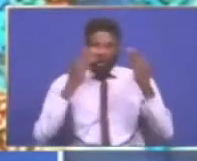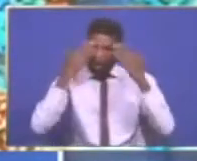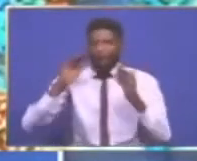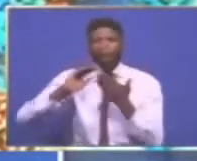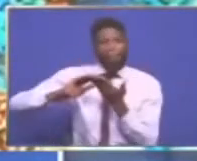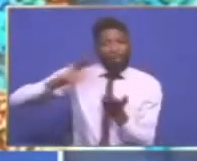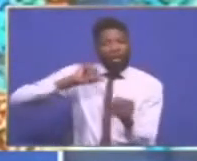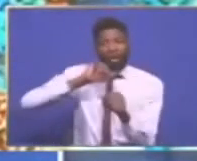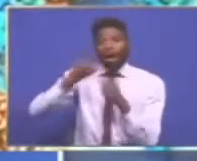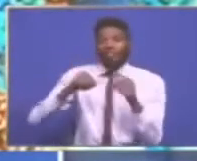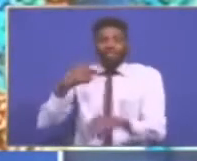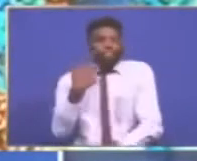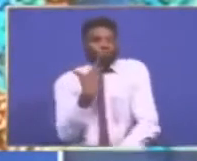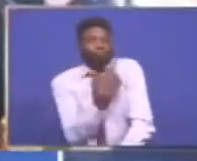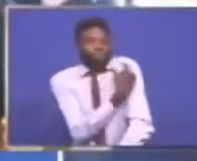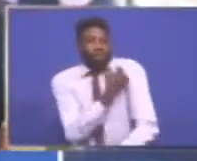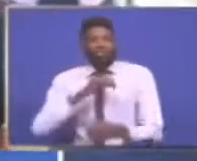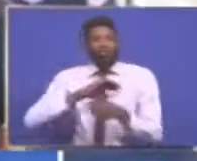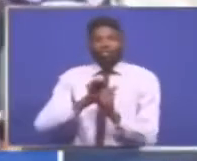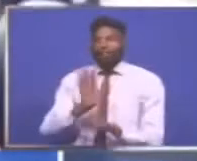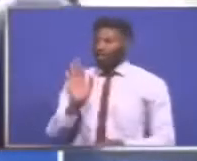wa COVID-19.